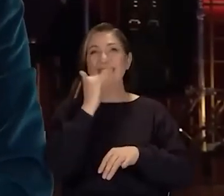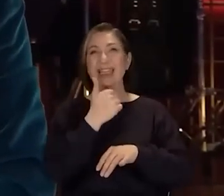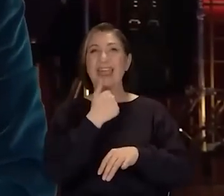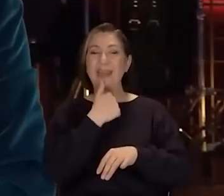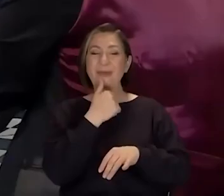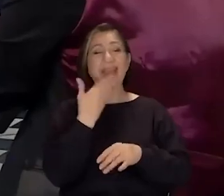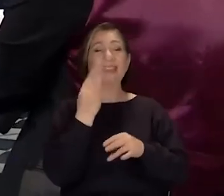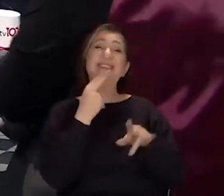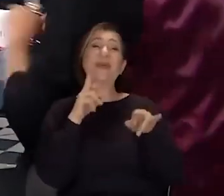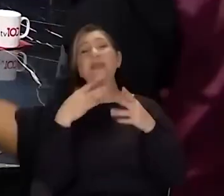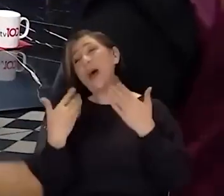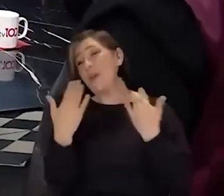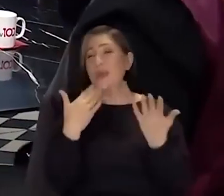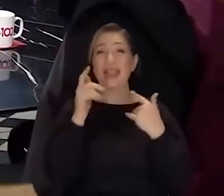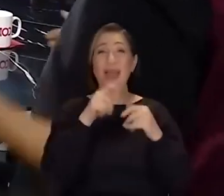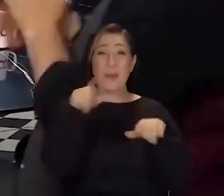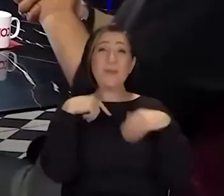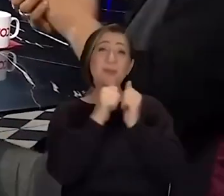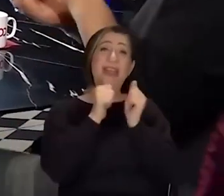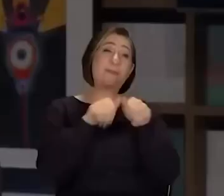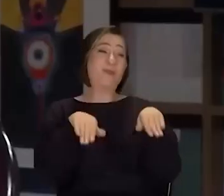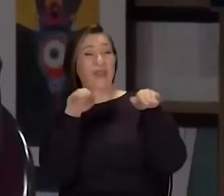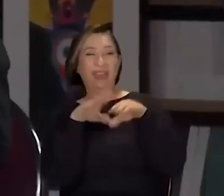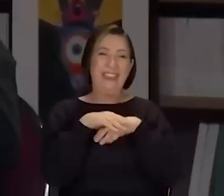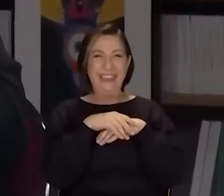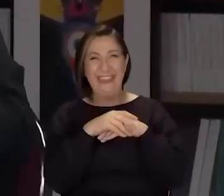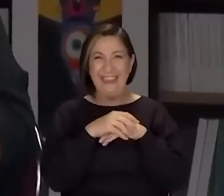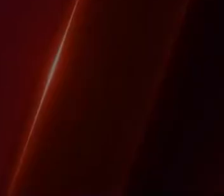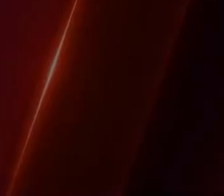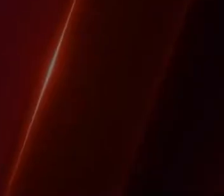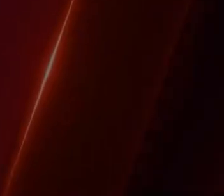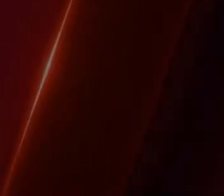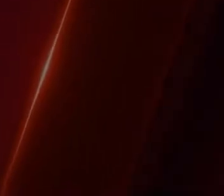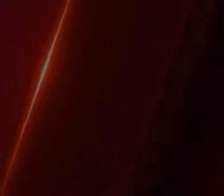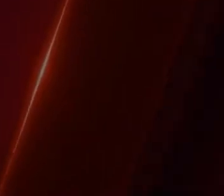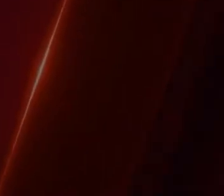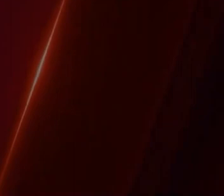çirkin adam genç kızlar gibi sohbet ettik. Okan Bey birlikte büyüdük. Vallahi.